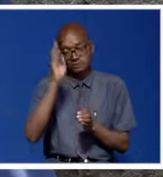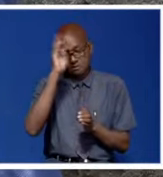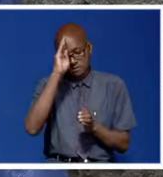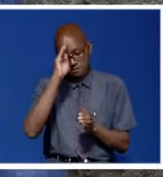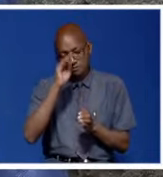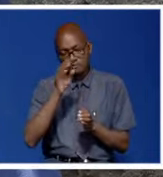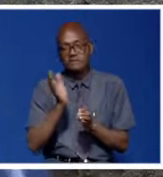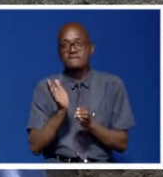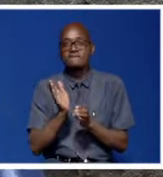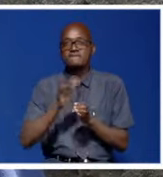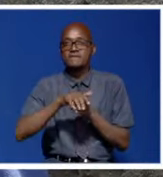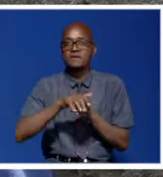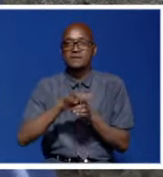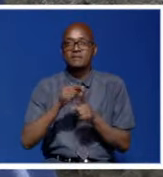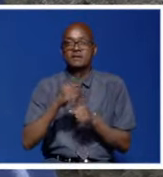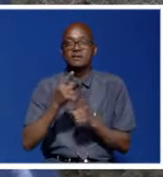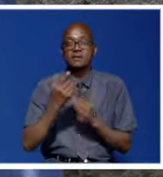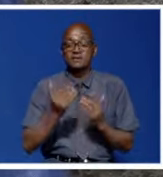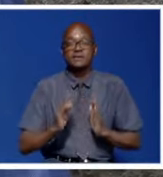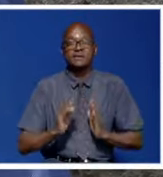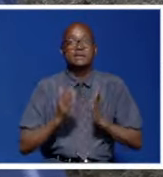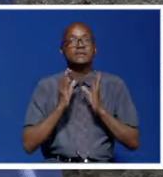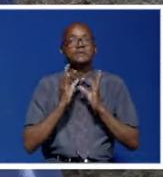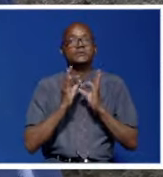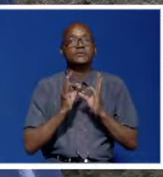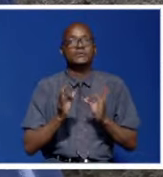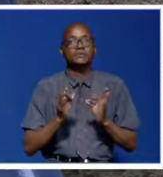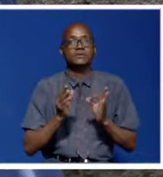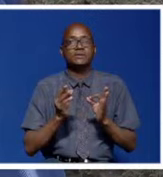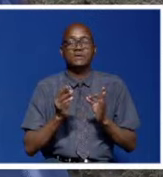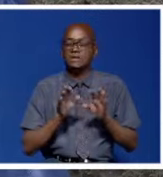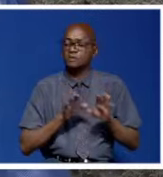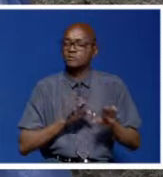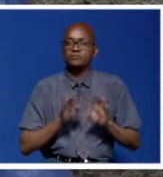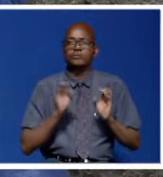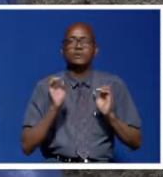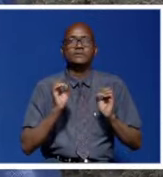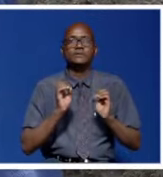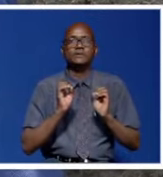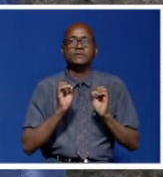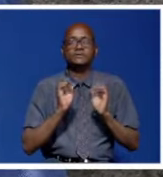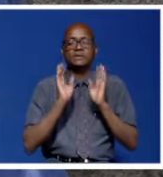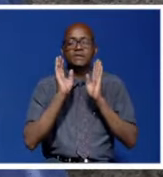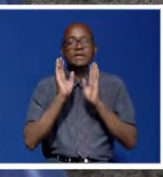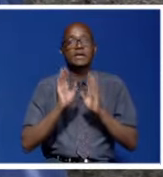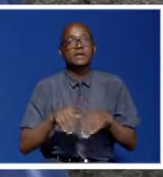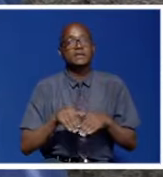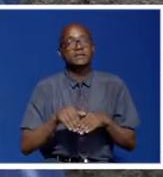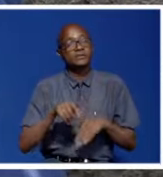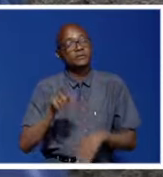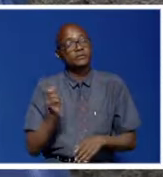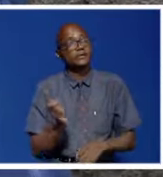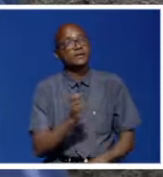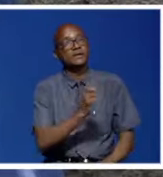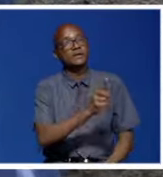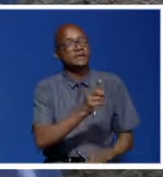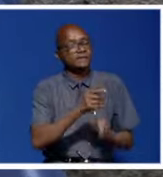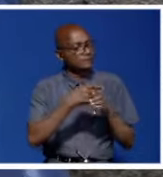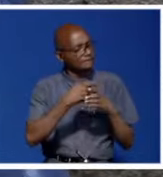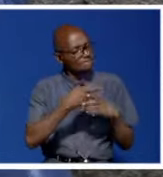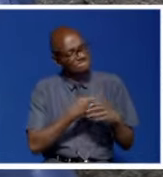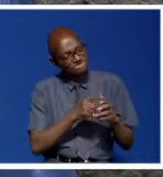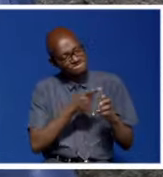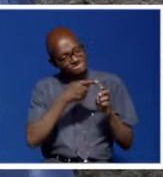ya kwanza na sasa naishi vizuri, kama alisumbui niachane na biashara ya kwenda kwanza